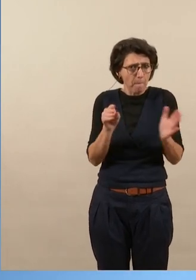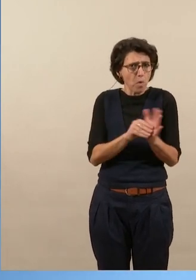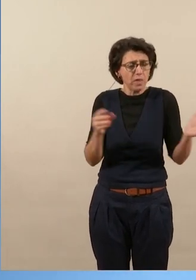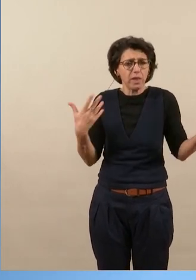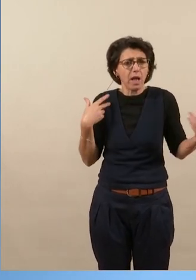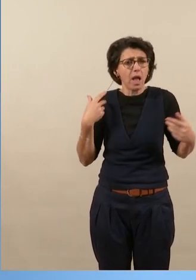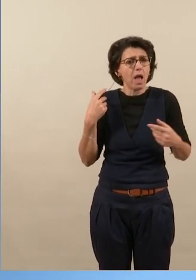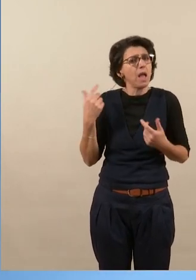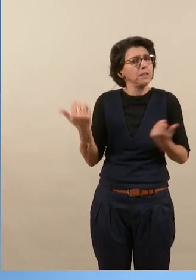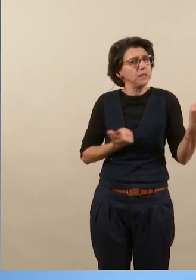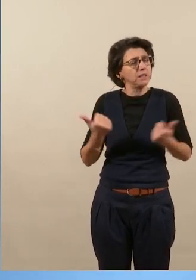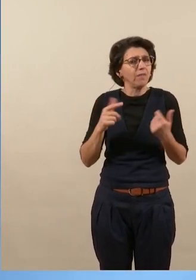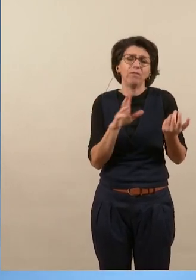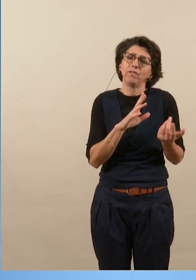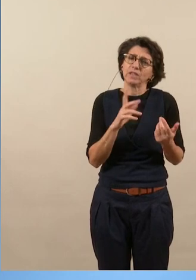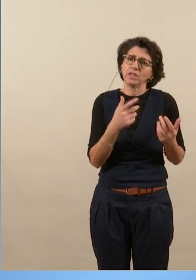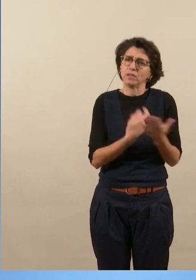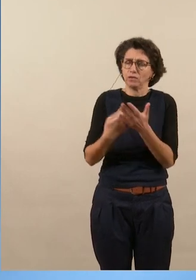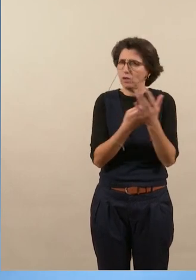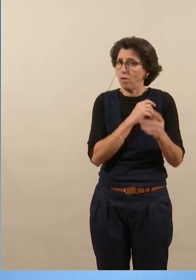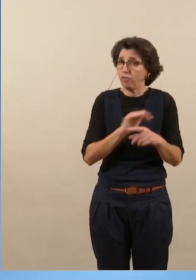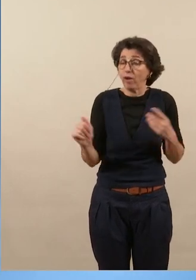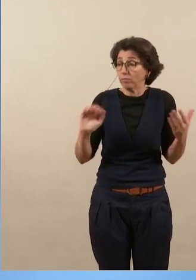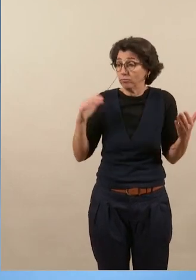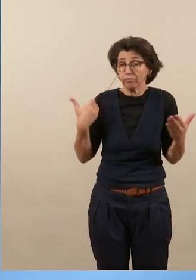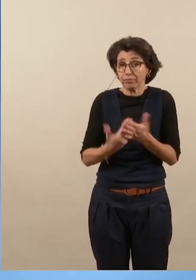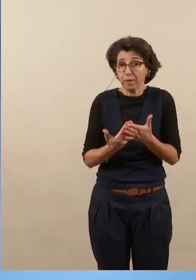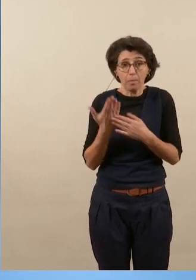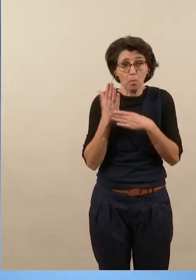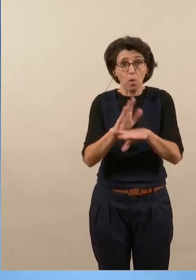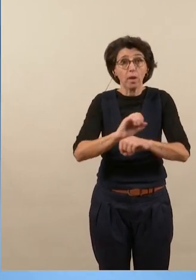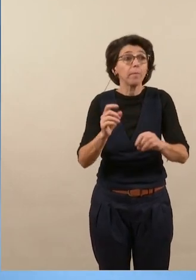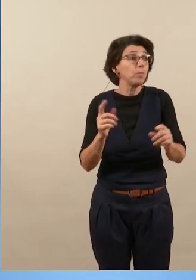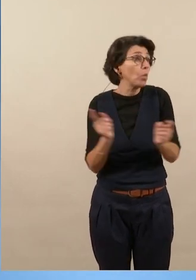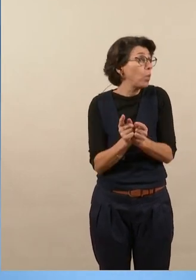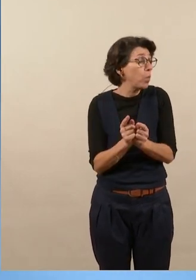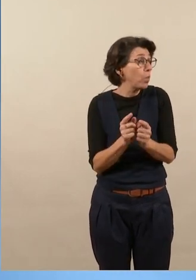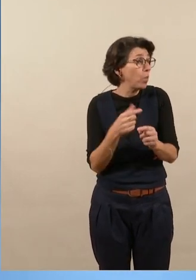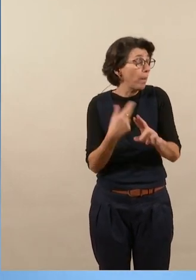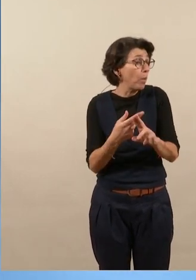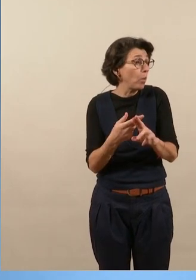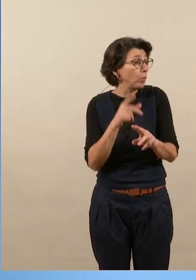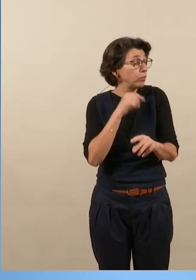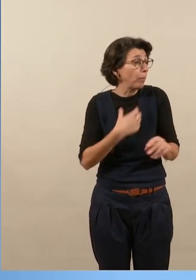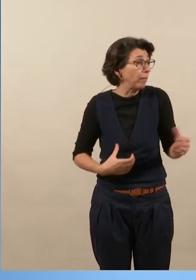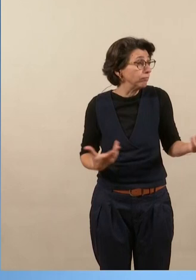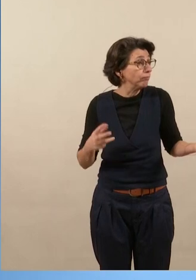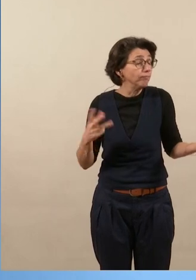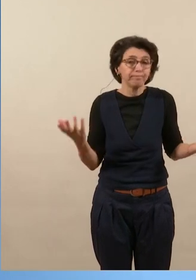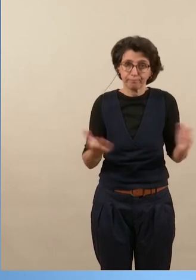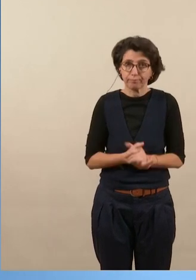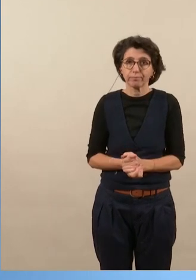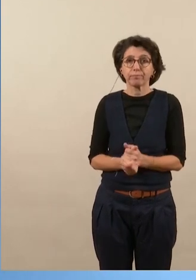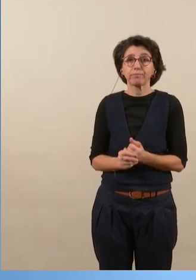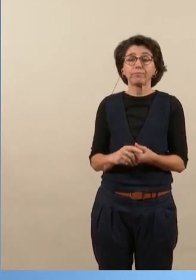faite par les les services de de la ville voilà ce que je pouvais répondre en en quelques minutes Monsieur le Maire merci